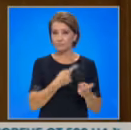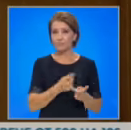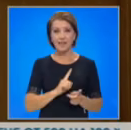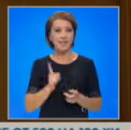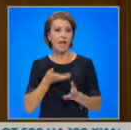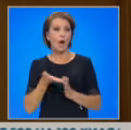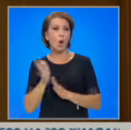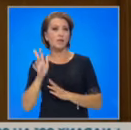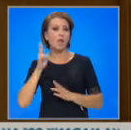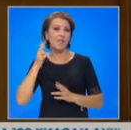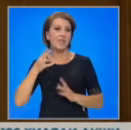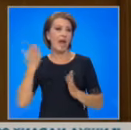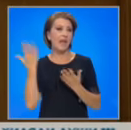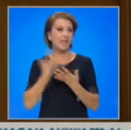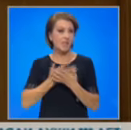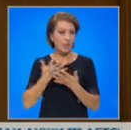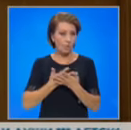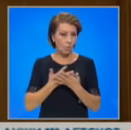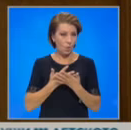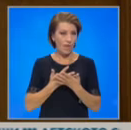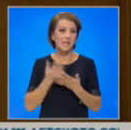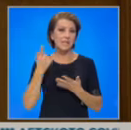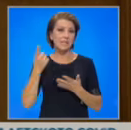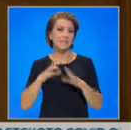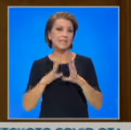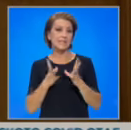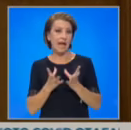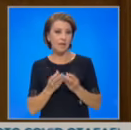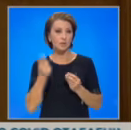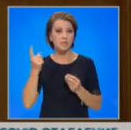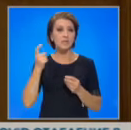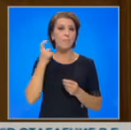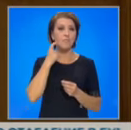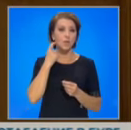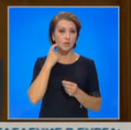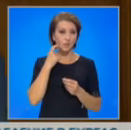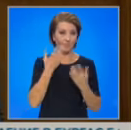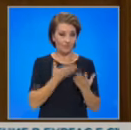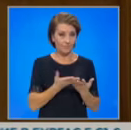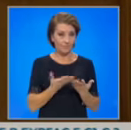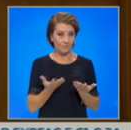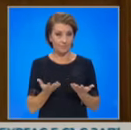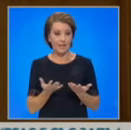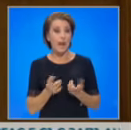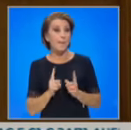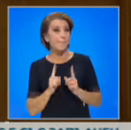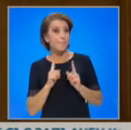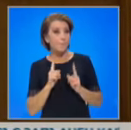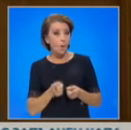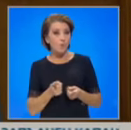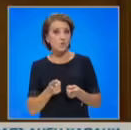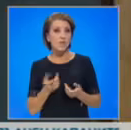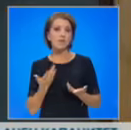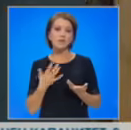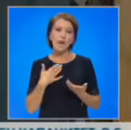Борисов, нито му е била министър, нито му е била омбудсман. Може и към нея да